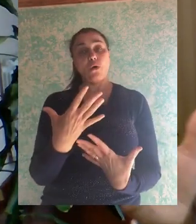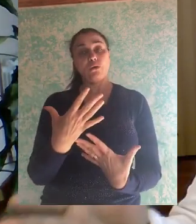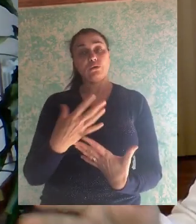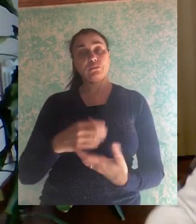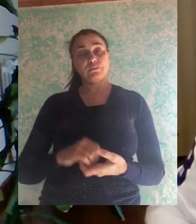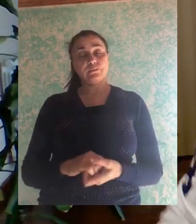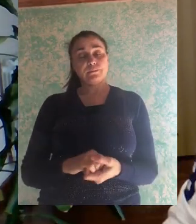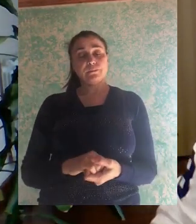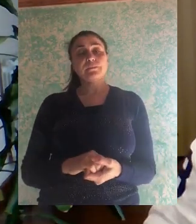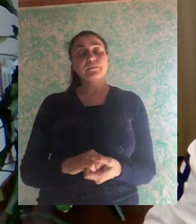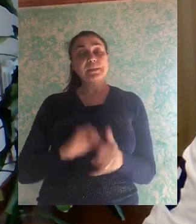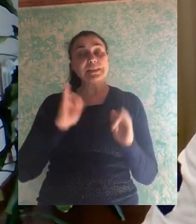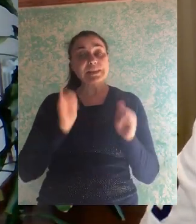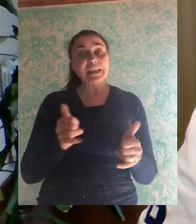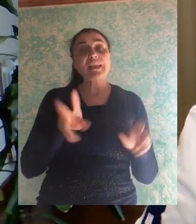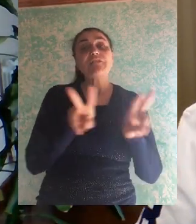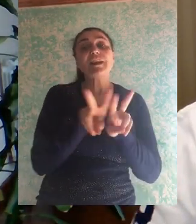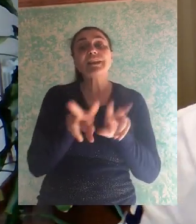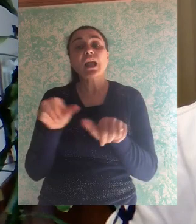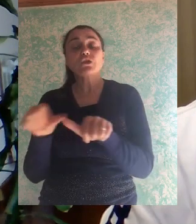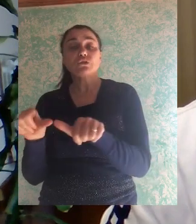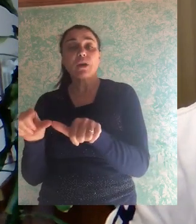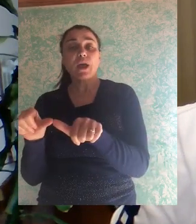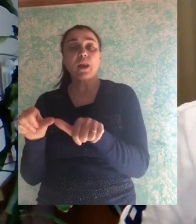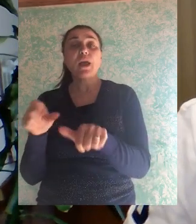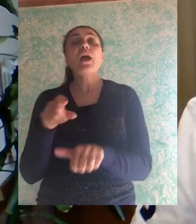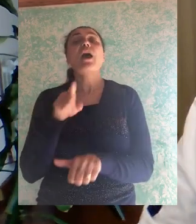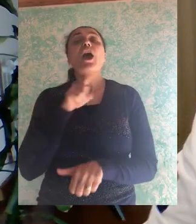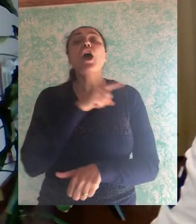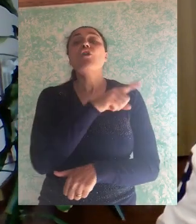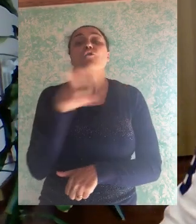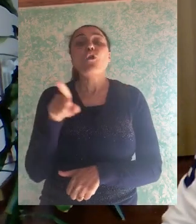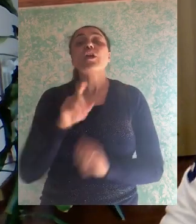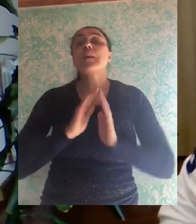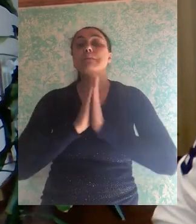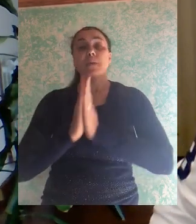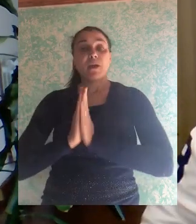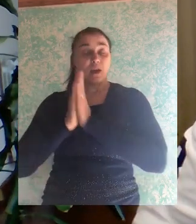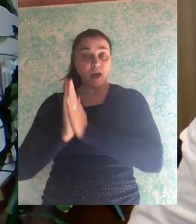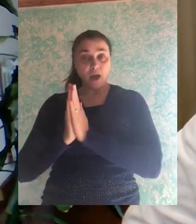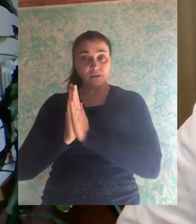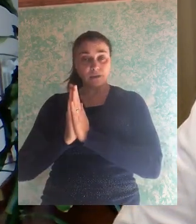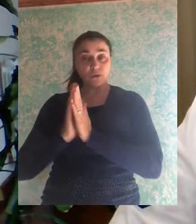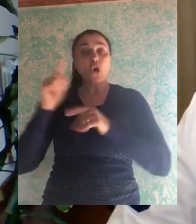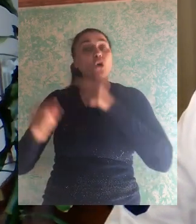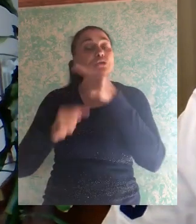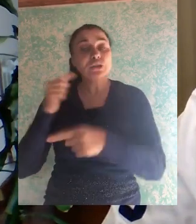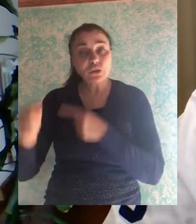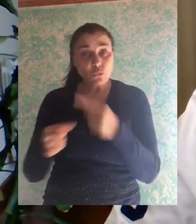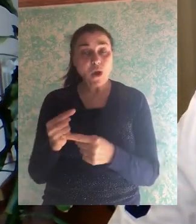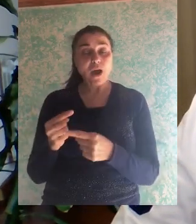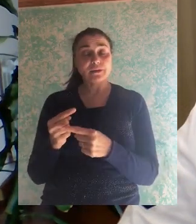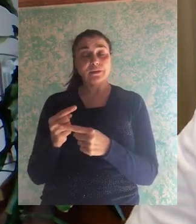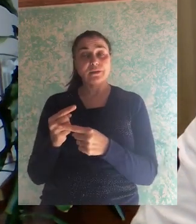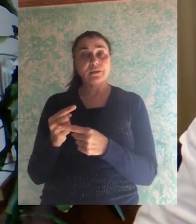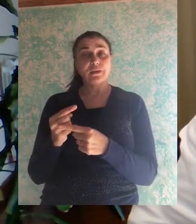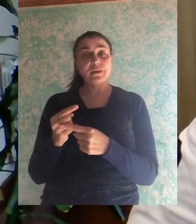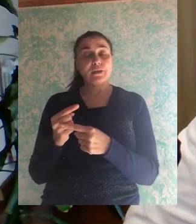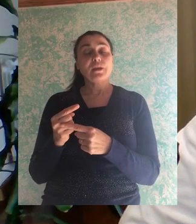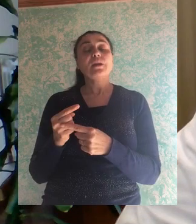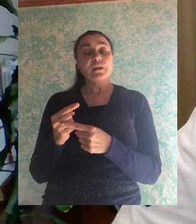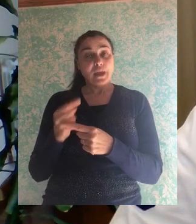miei riguardi si fratello sorella fai bene facciamo bene ed è giusto che lo facciamo